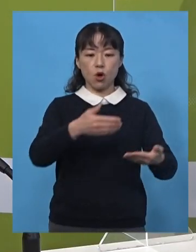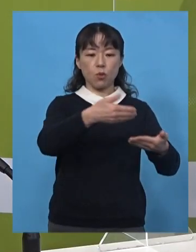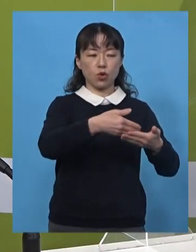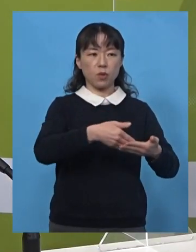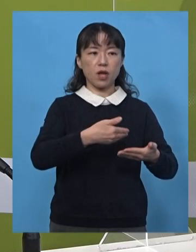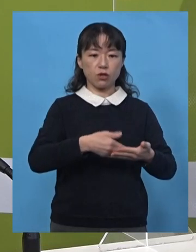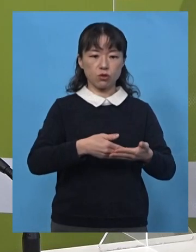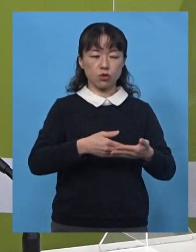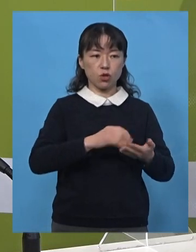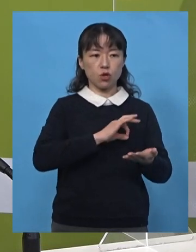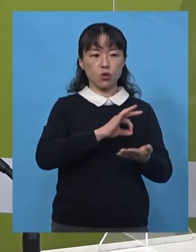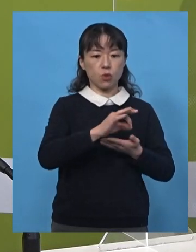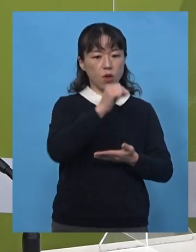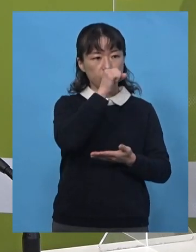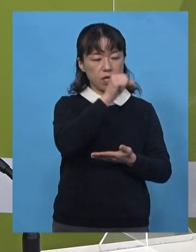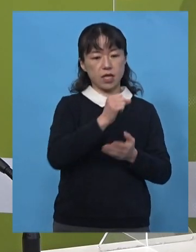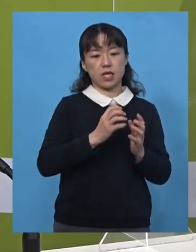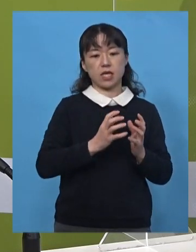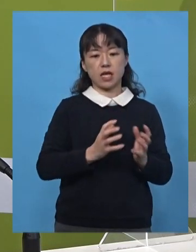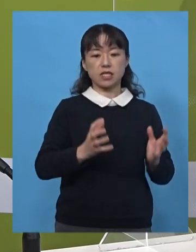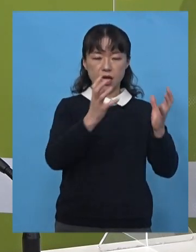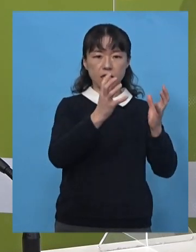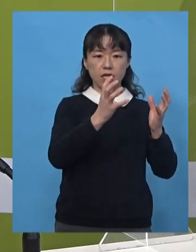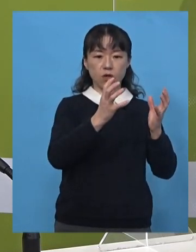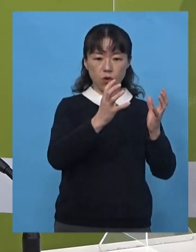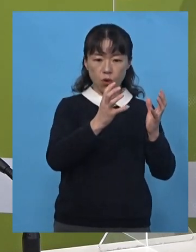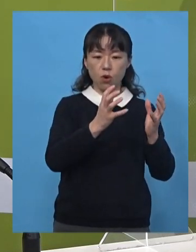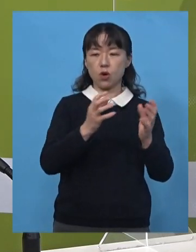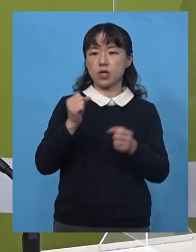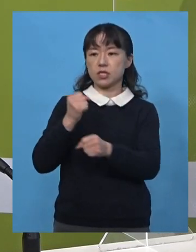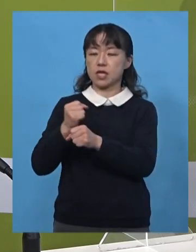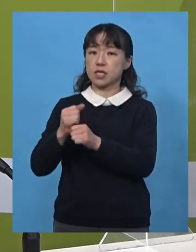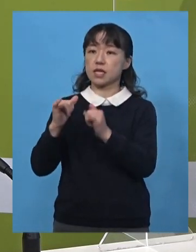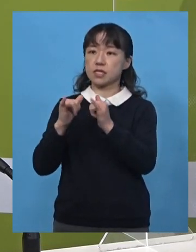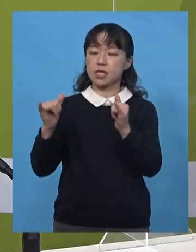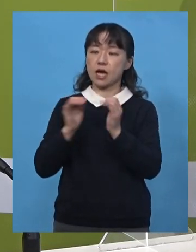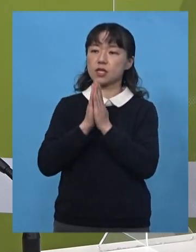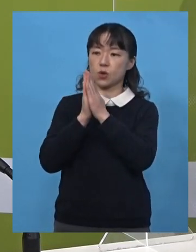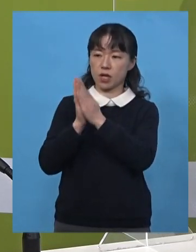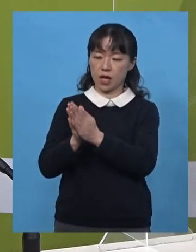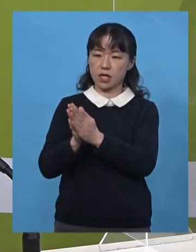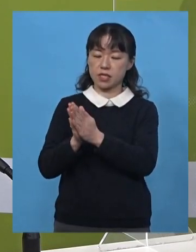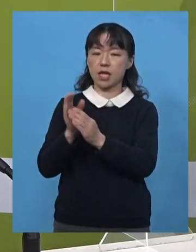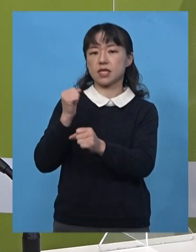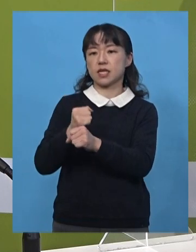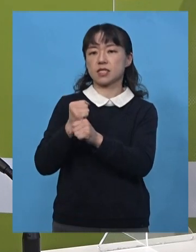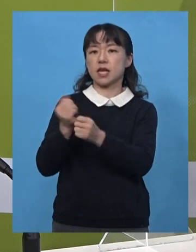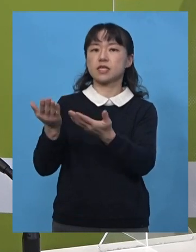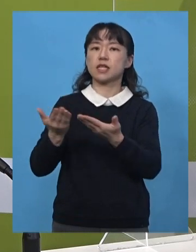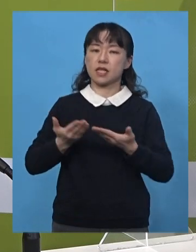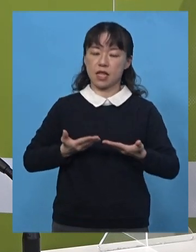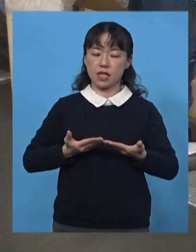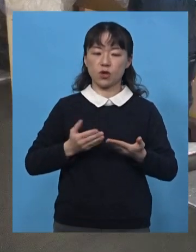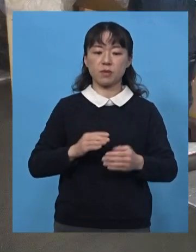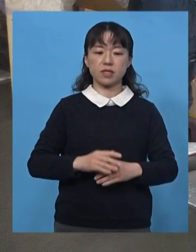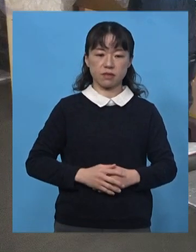求められている売れ筋の農産物を生産者にお願いし、生産していただいております